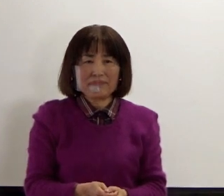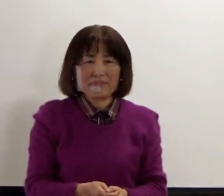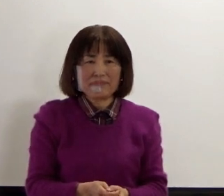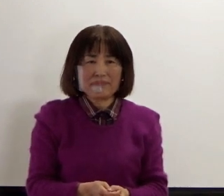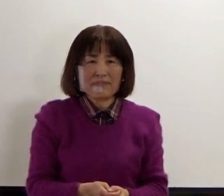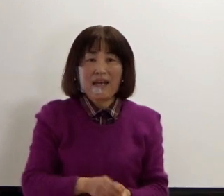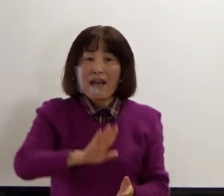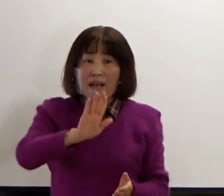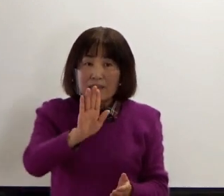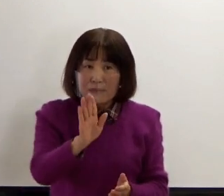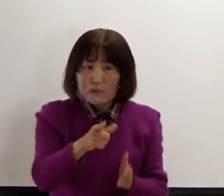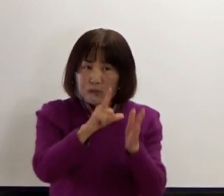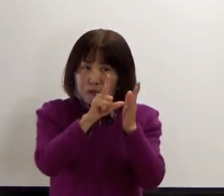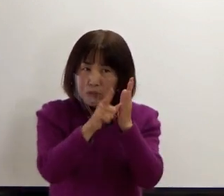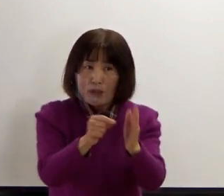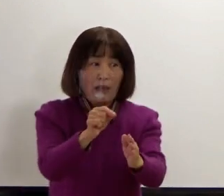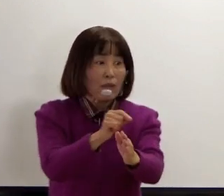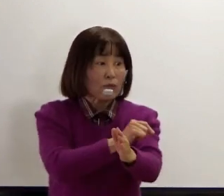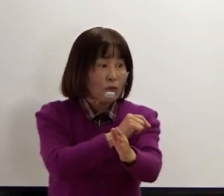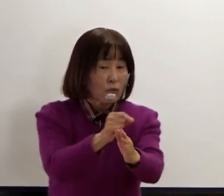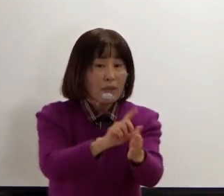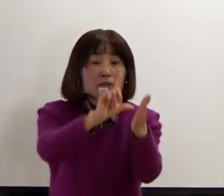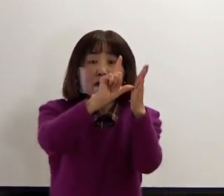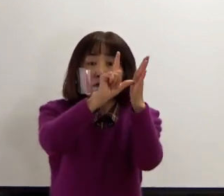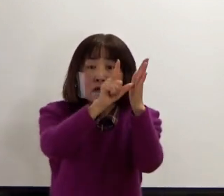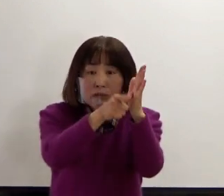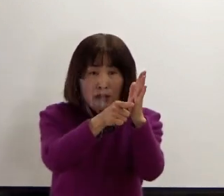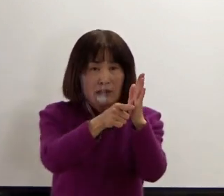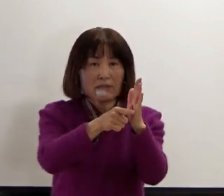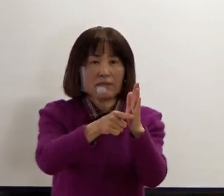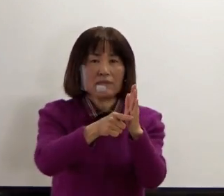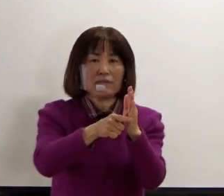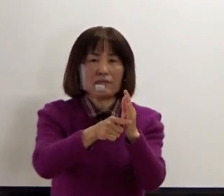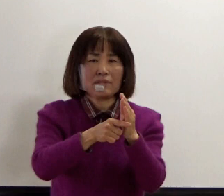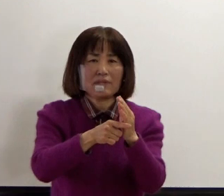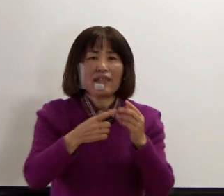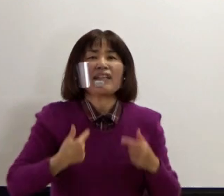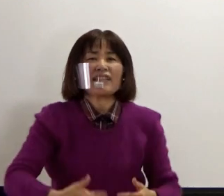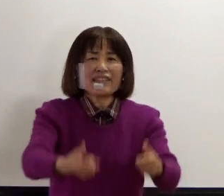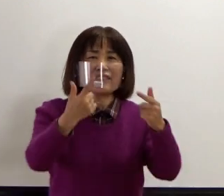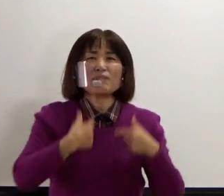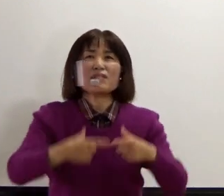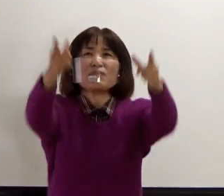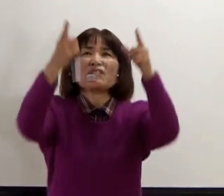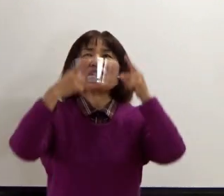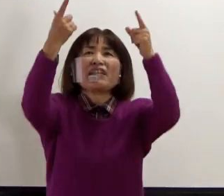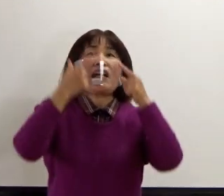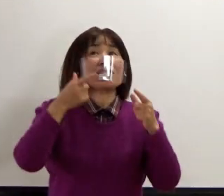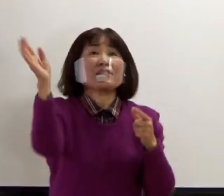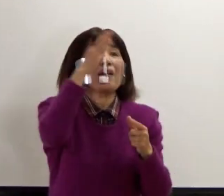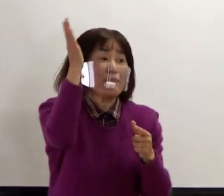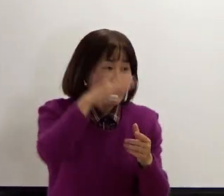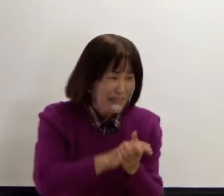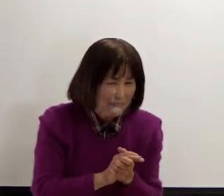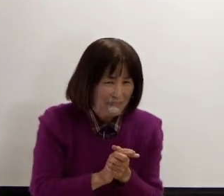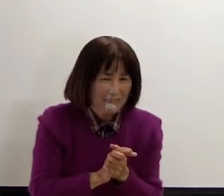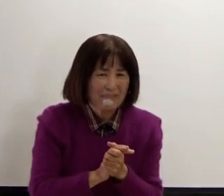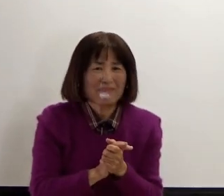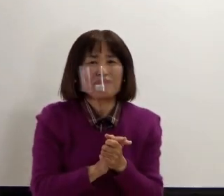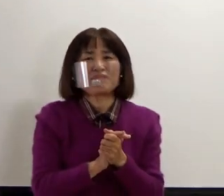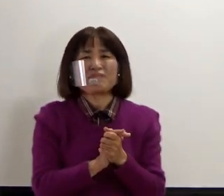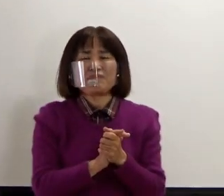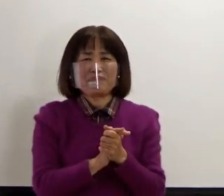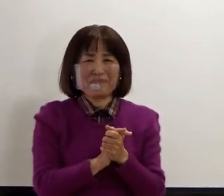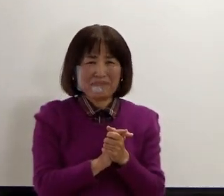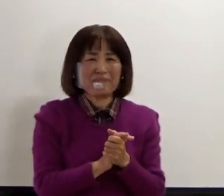んですね。こう高齢になってたから良かったわけでしょうからね、結婚してすぐだったら多分ね、全然な